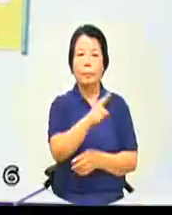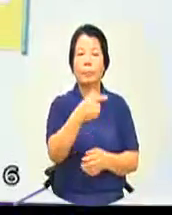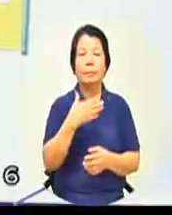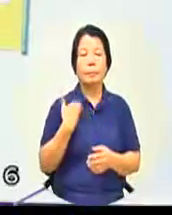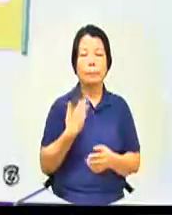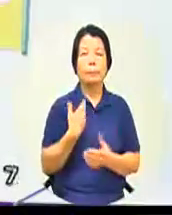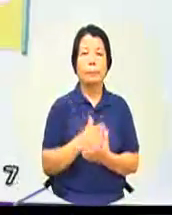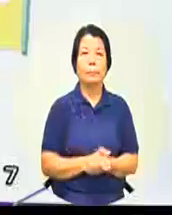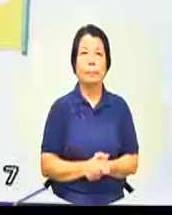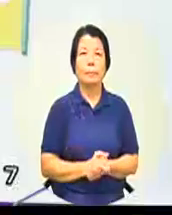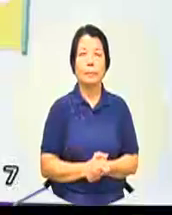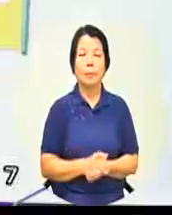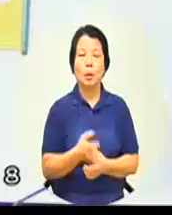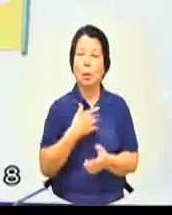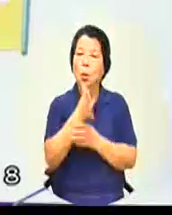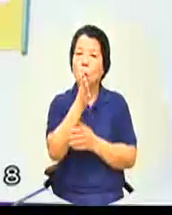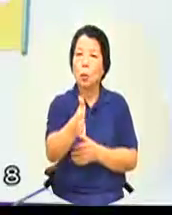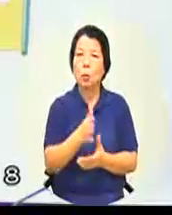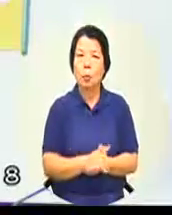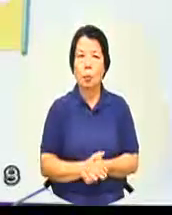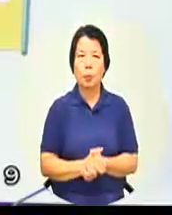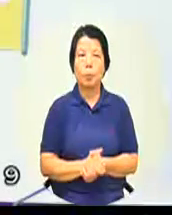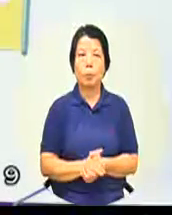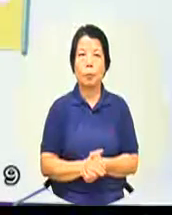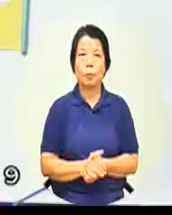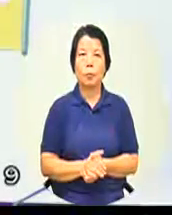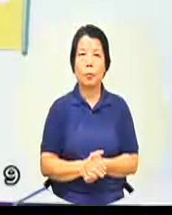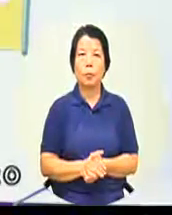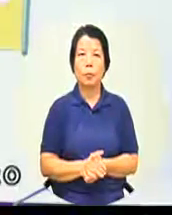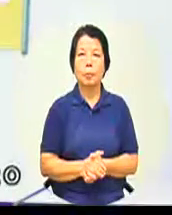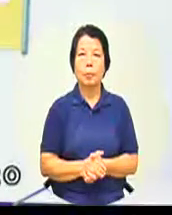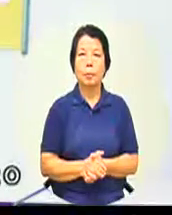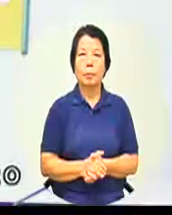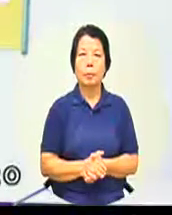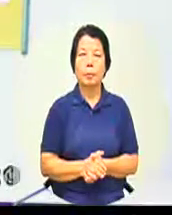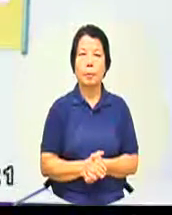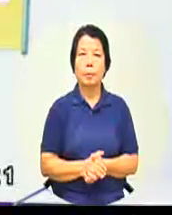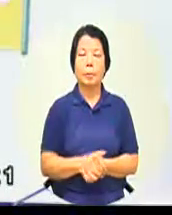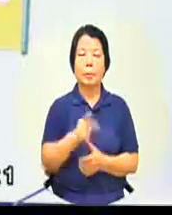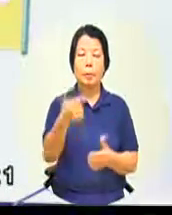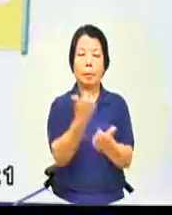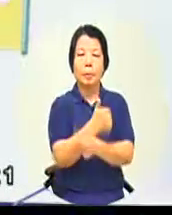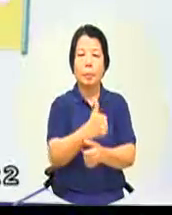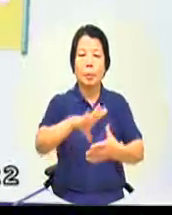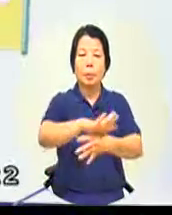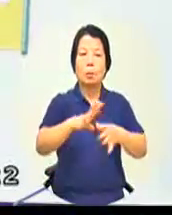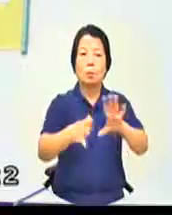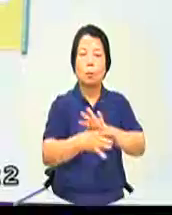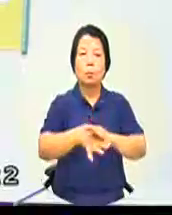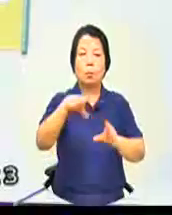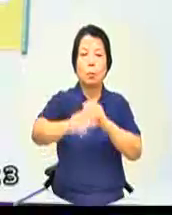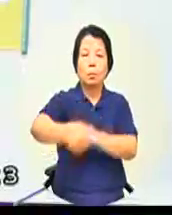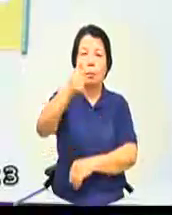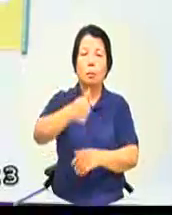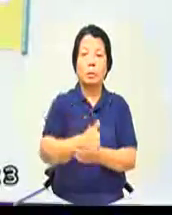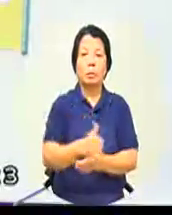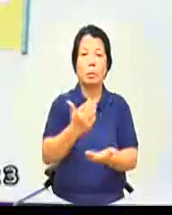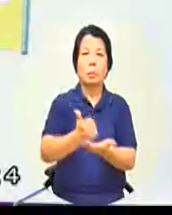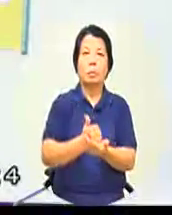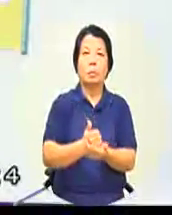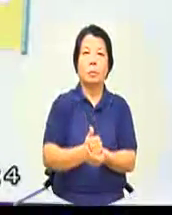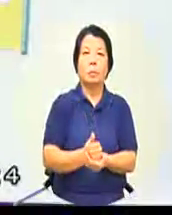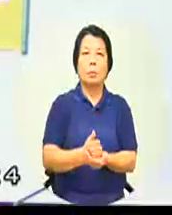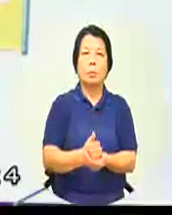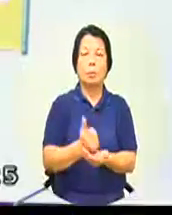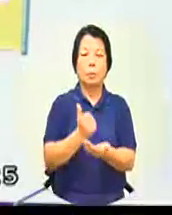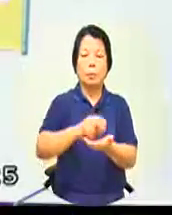来，我去，随便问这边，不要问你教育局，我问我们前面那个代理文化局长，来你起立，不要紧，知就